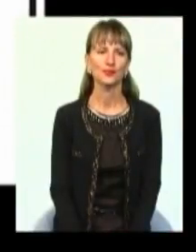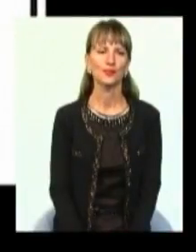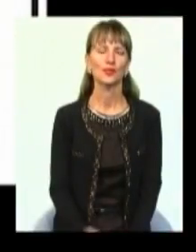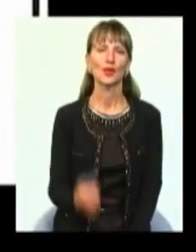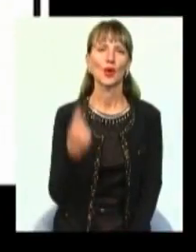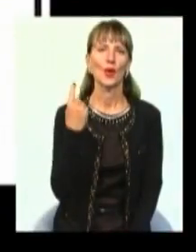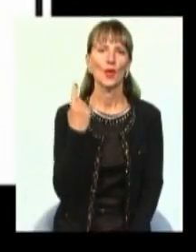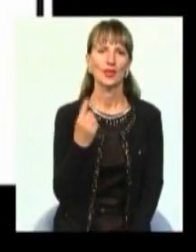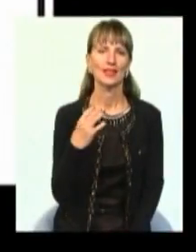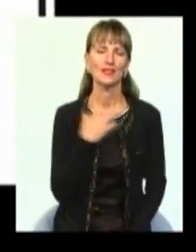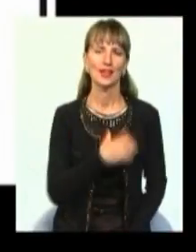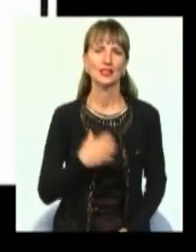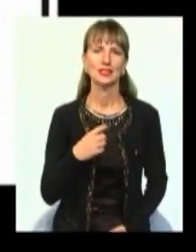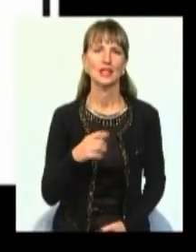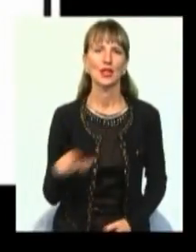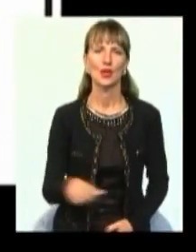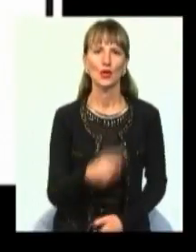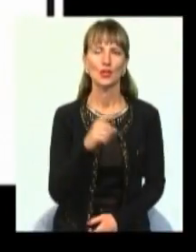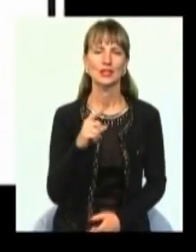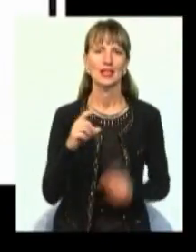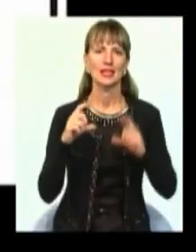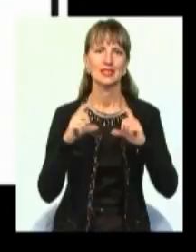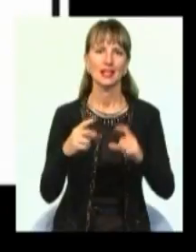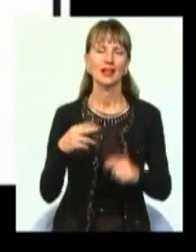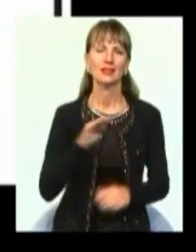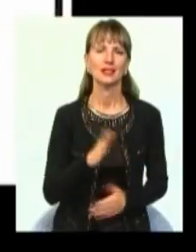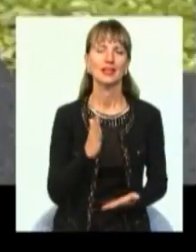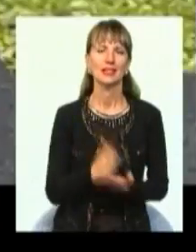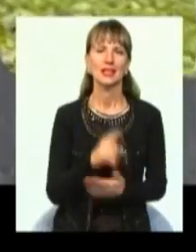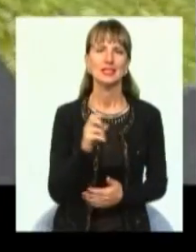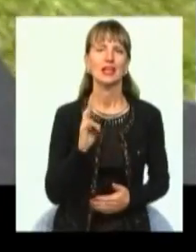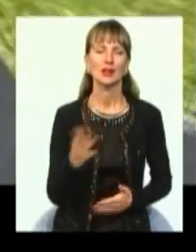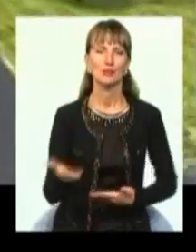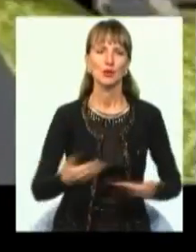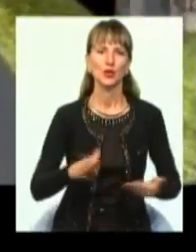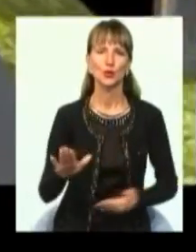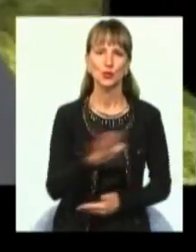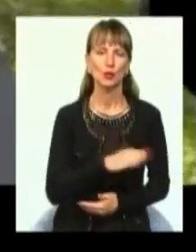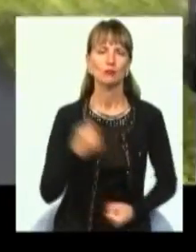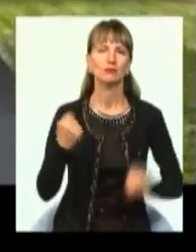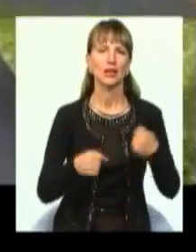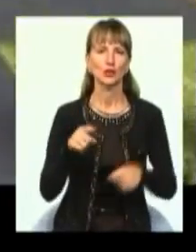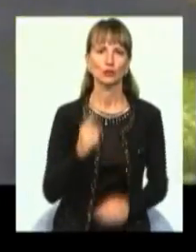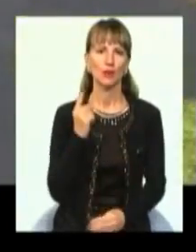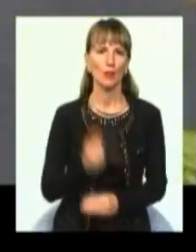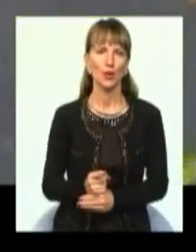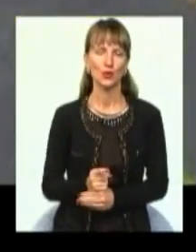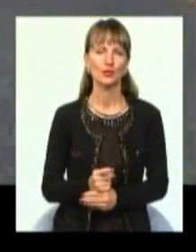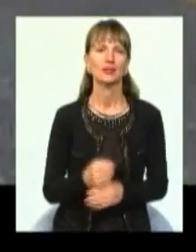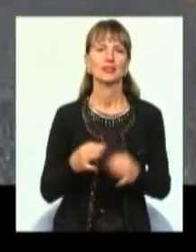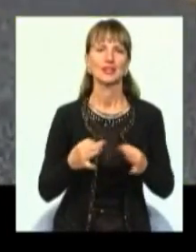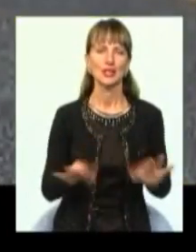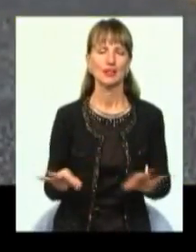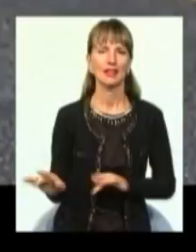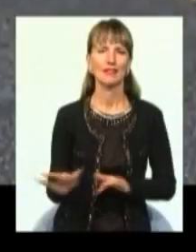Одним із найважливіших дорожніх знаків для дітей є і знак «пішохідна зона». Автомобілям тут їздити заборонено.